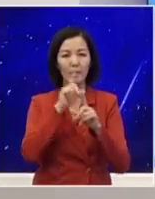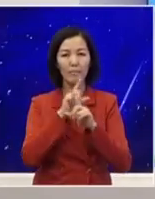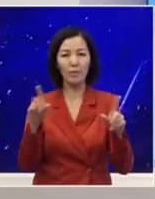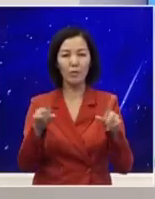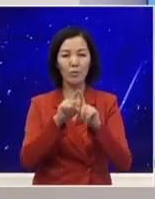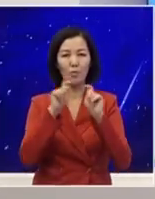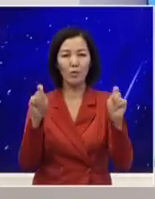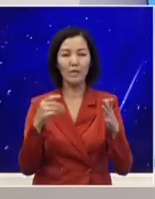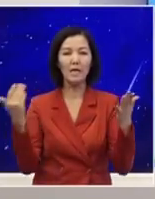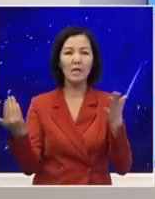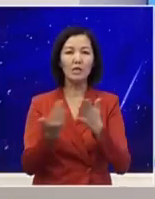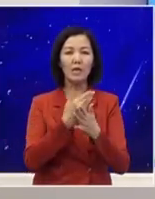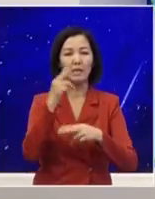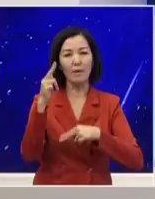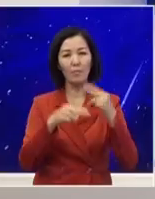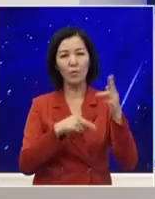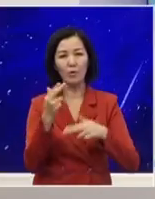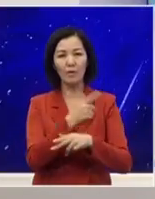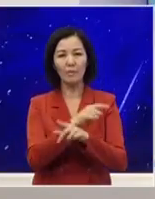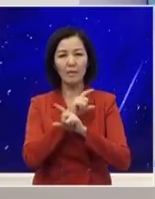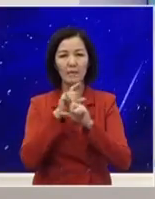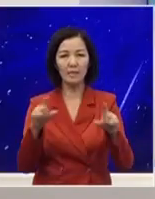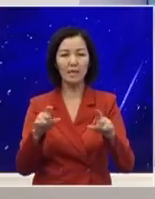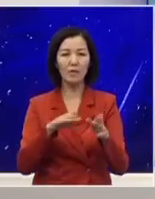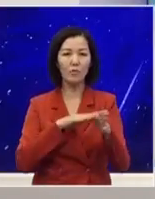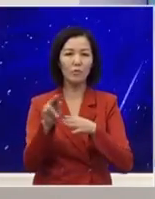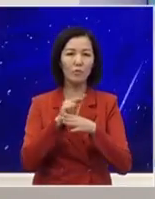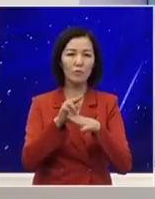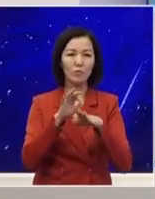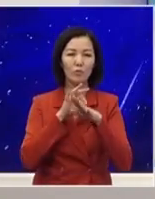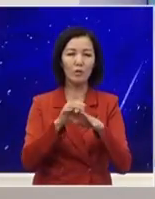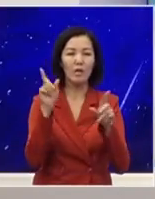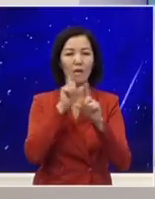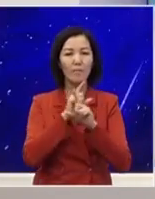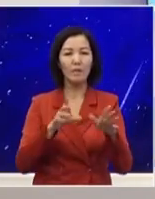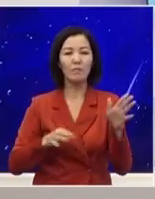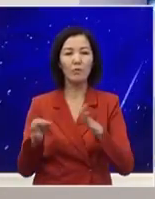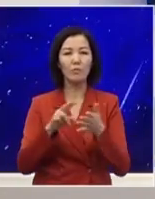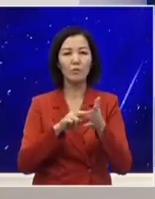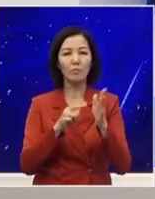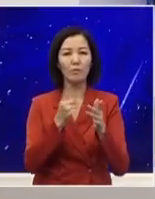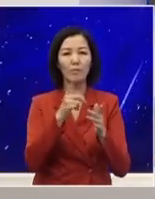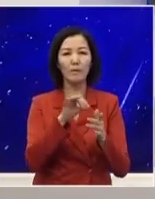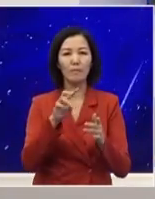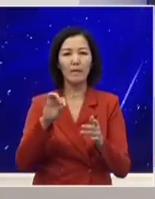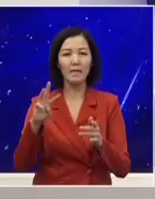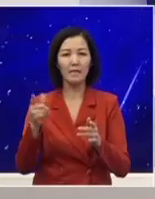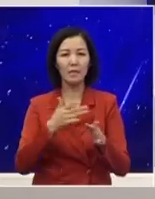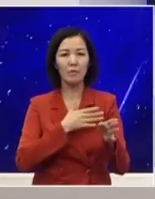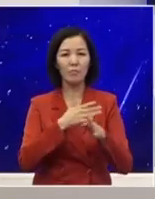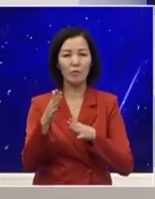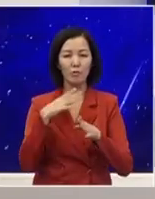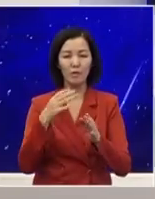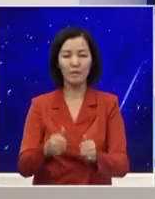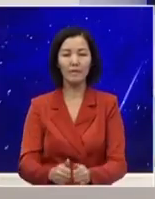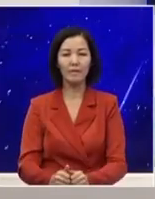ордасы. Жаңадан бой көтерген медициналық мекеме мен күрделі жөндеуден өткен мектепке облыстық бюджеттен 1 миллиард теңгеге жуық қаражат